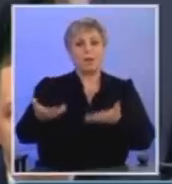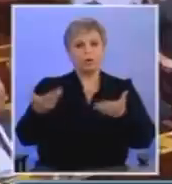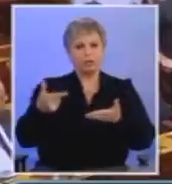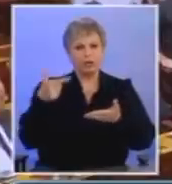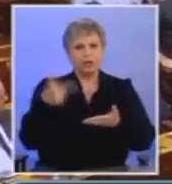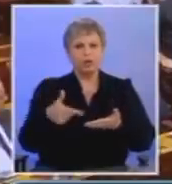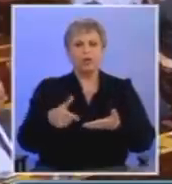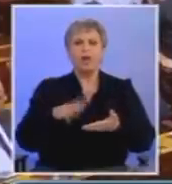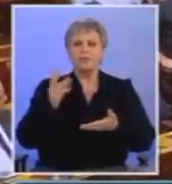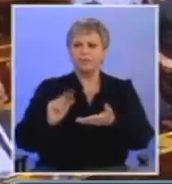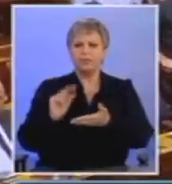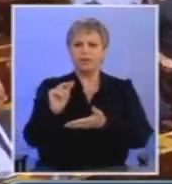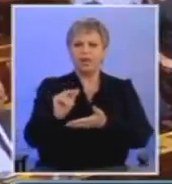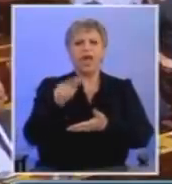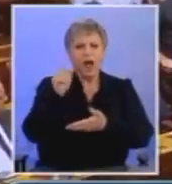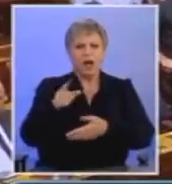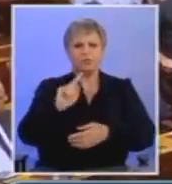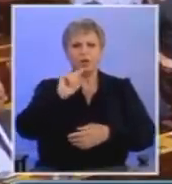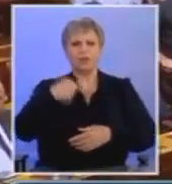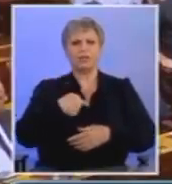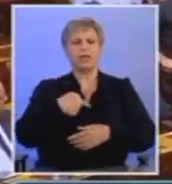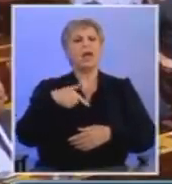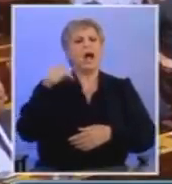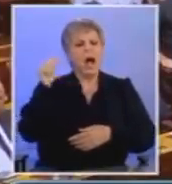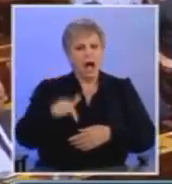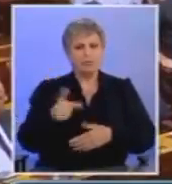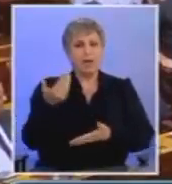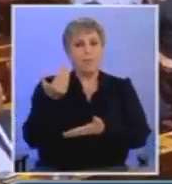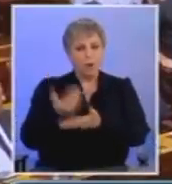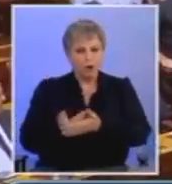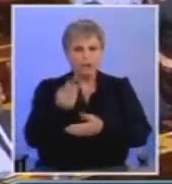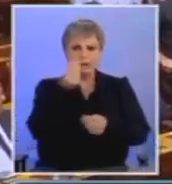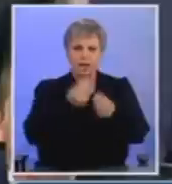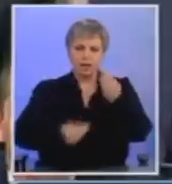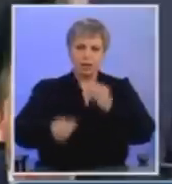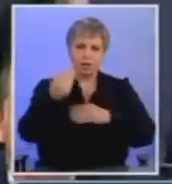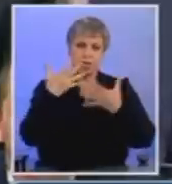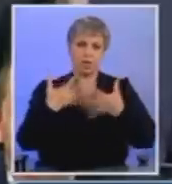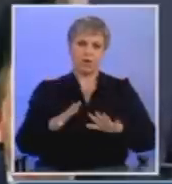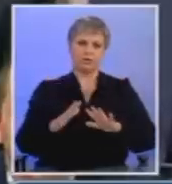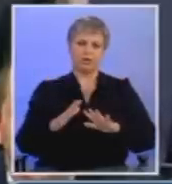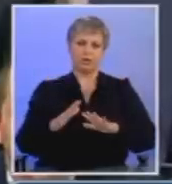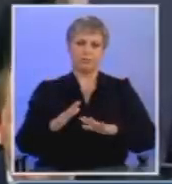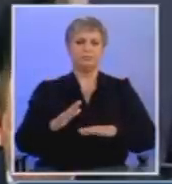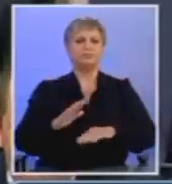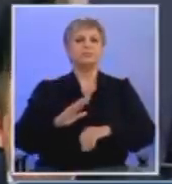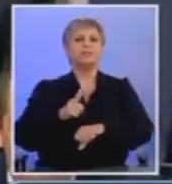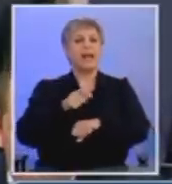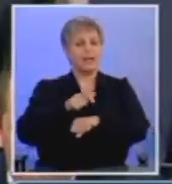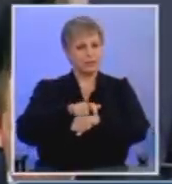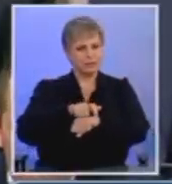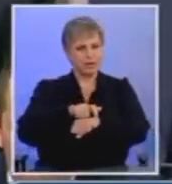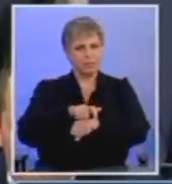και η οποία είναι σαφέστατα χειρότερη. Στο σημείο αυτό ασφαλώς και θα